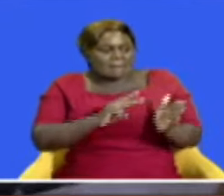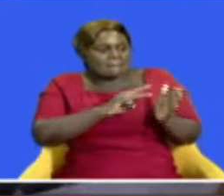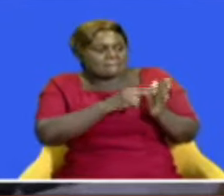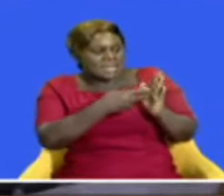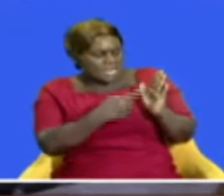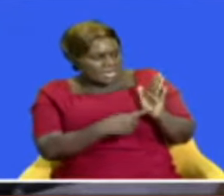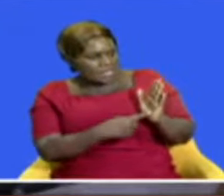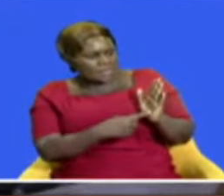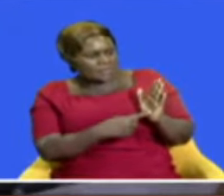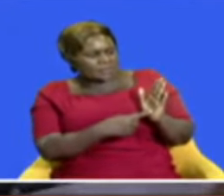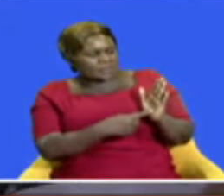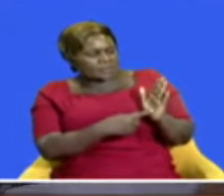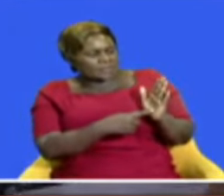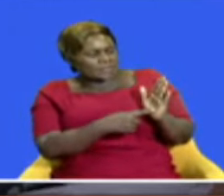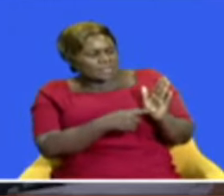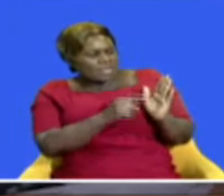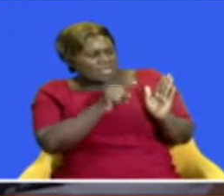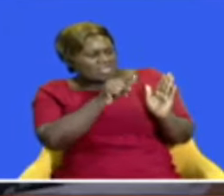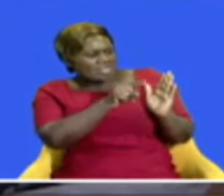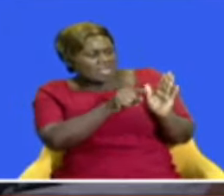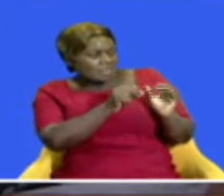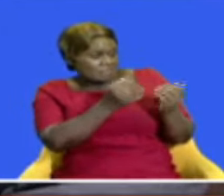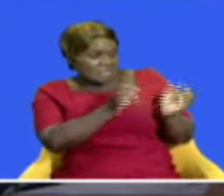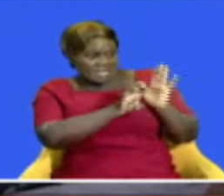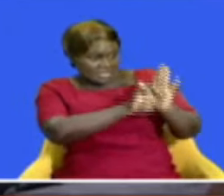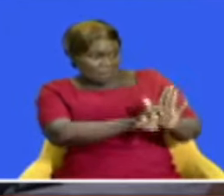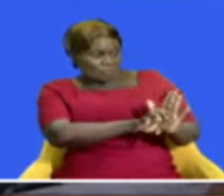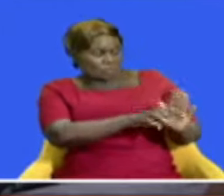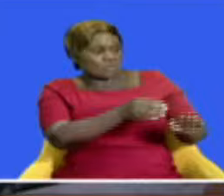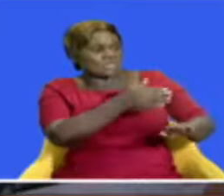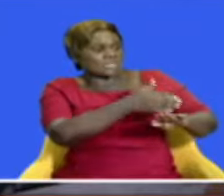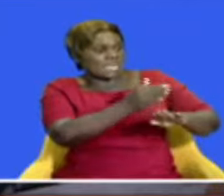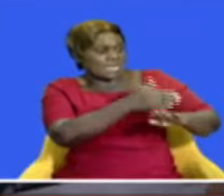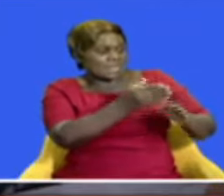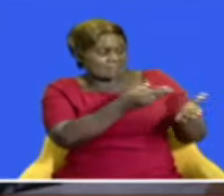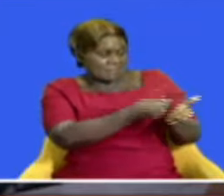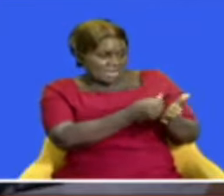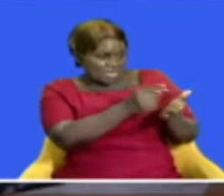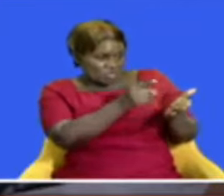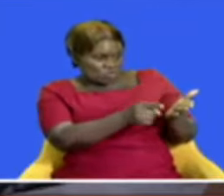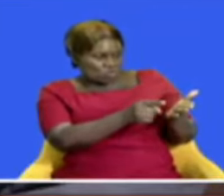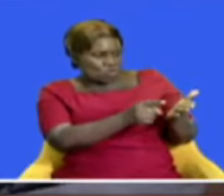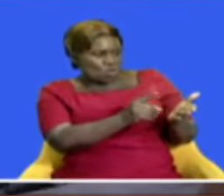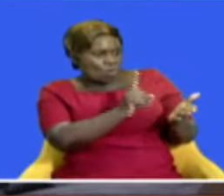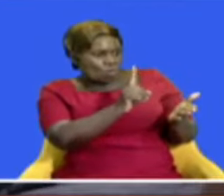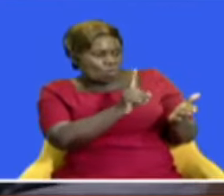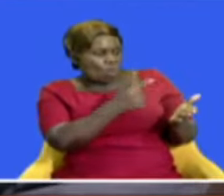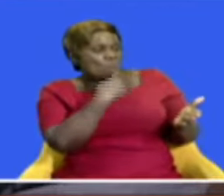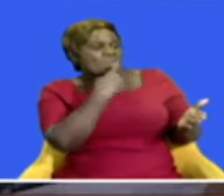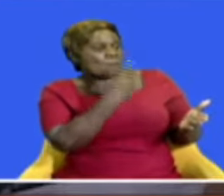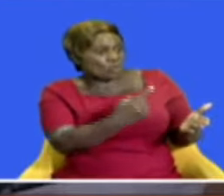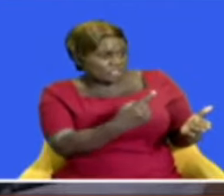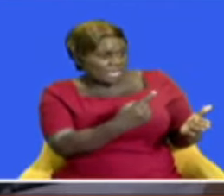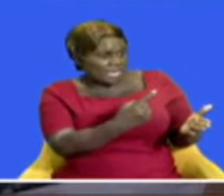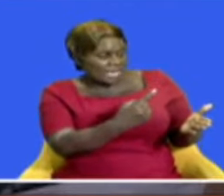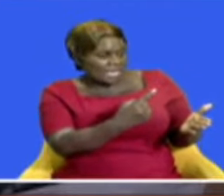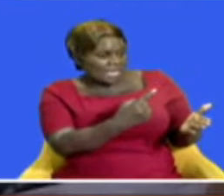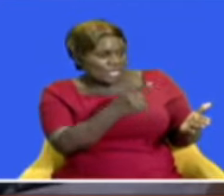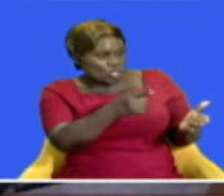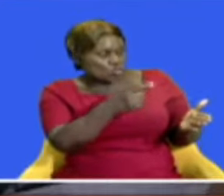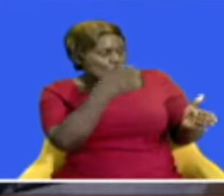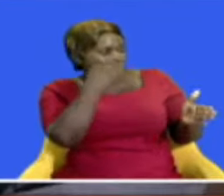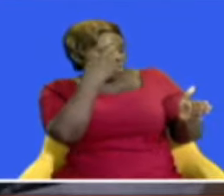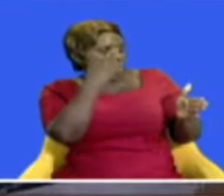kwamba kwa ile kama unatuma pesa kwa kila shilingi 100